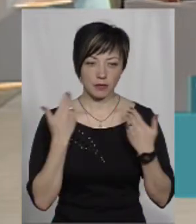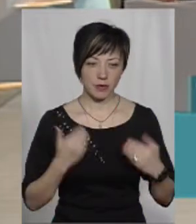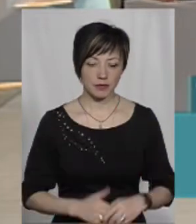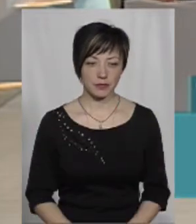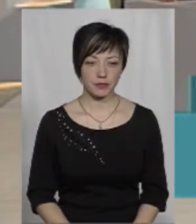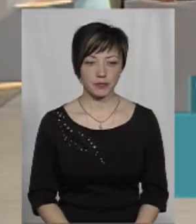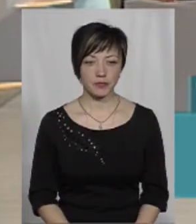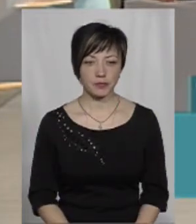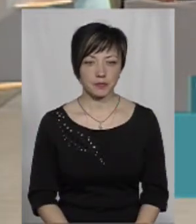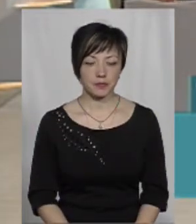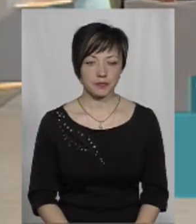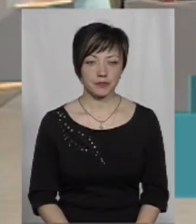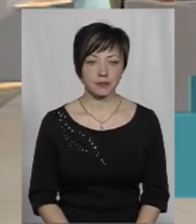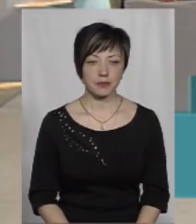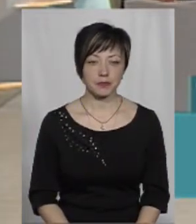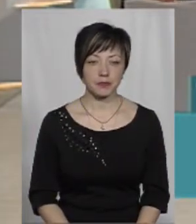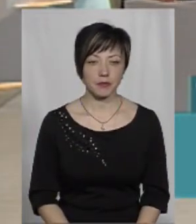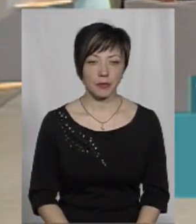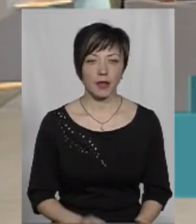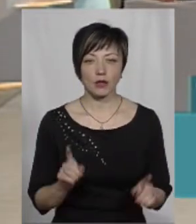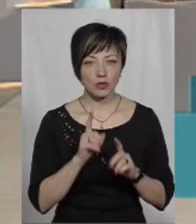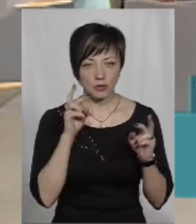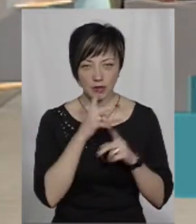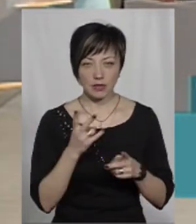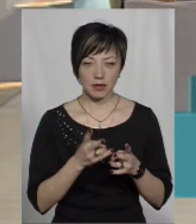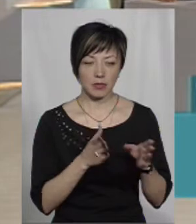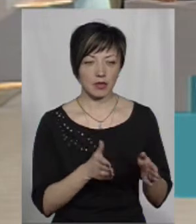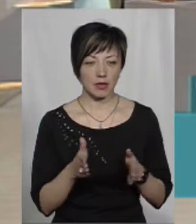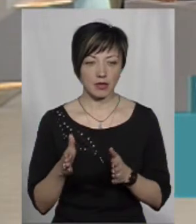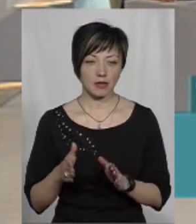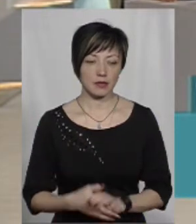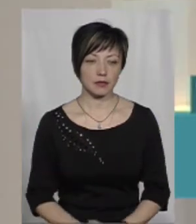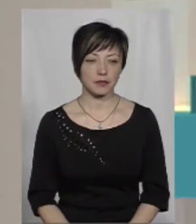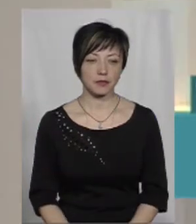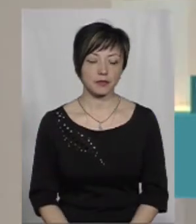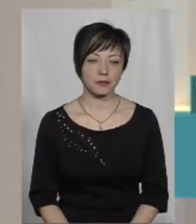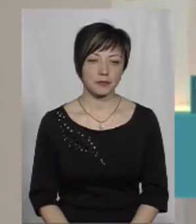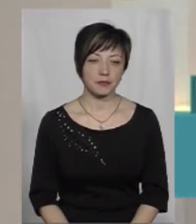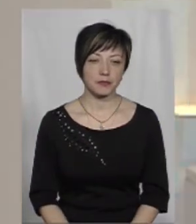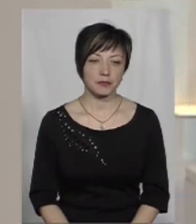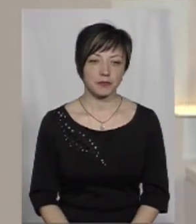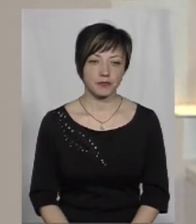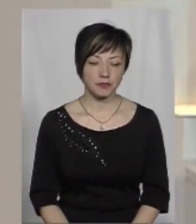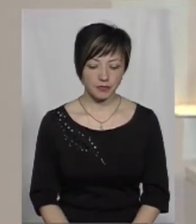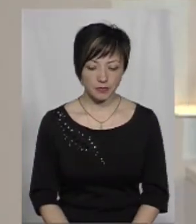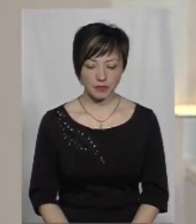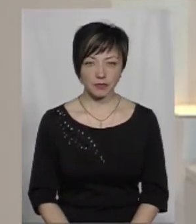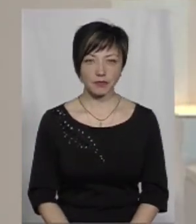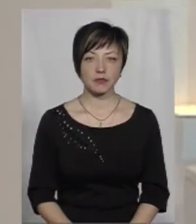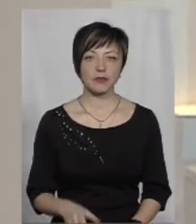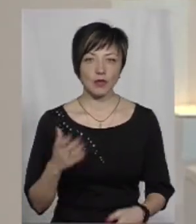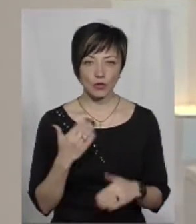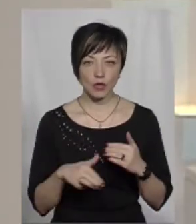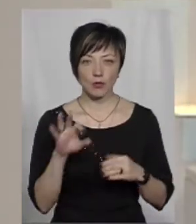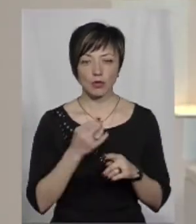тобто телефон відключається. Є якийсь неповадок, треба це наладити. Дякую за дзвінок, ми вже